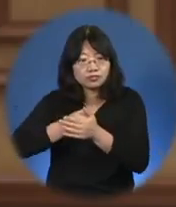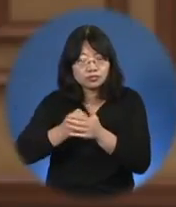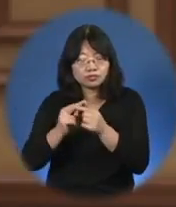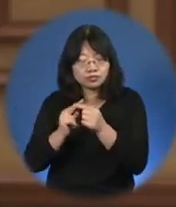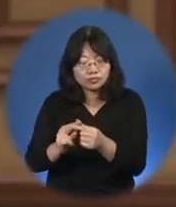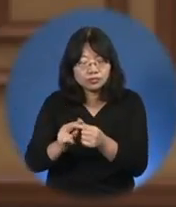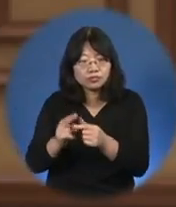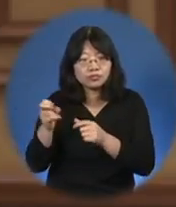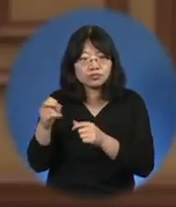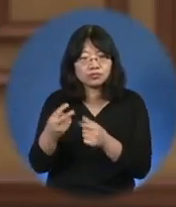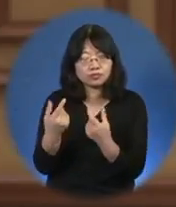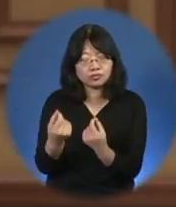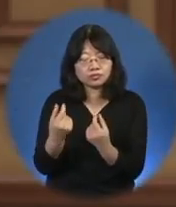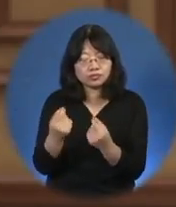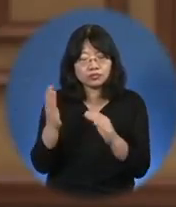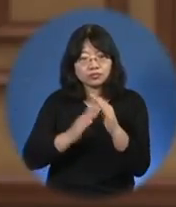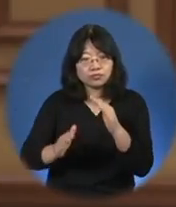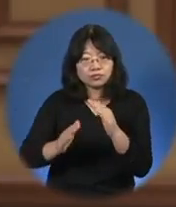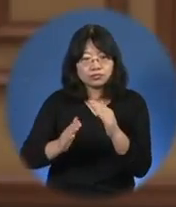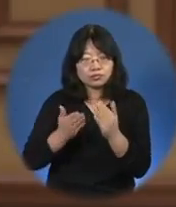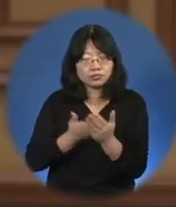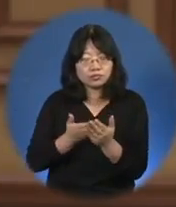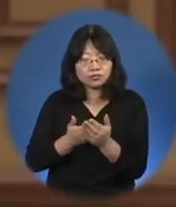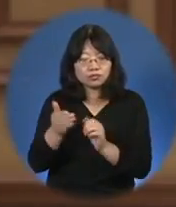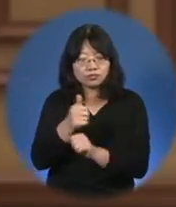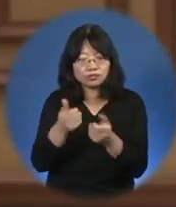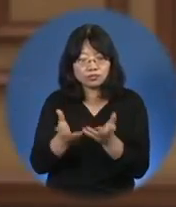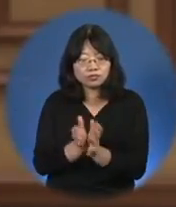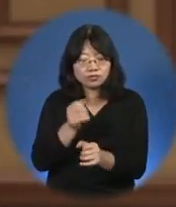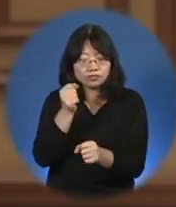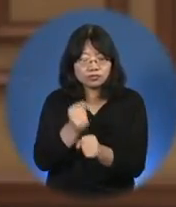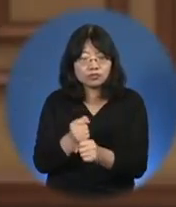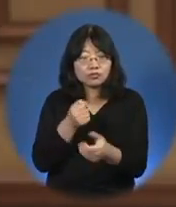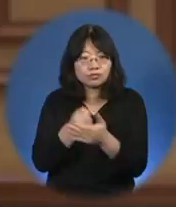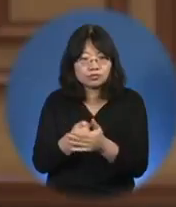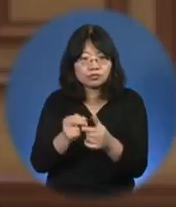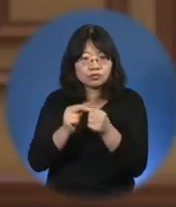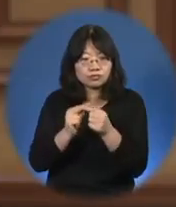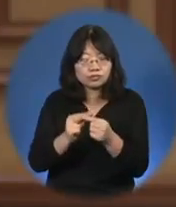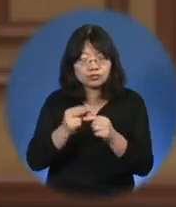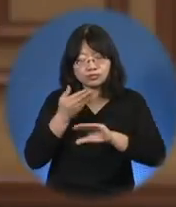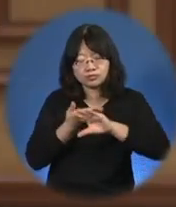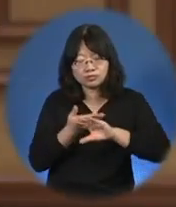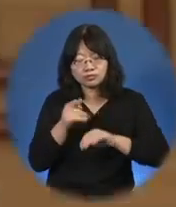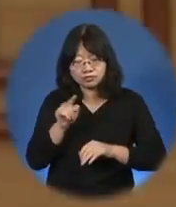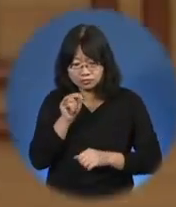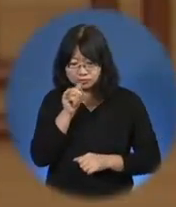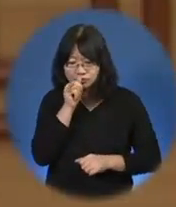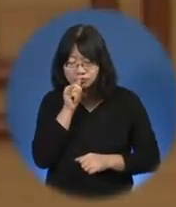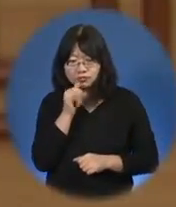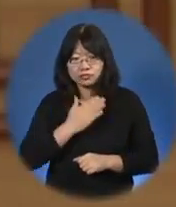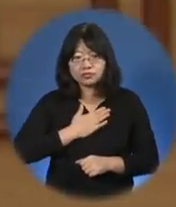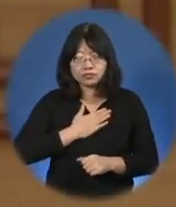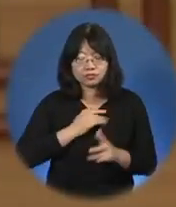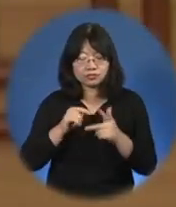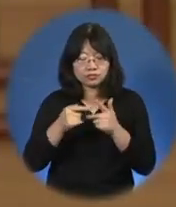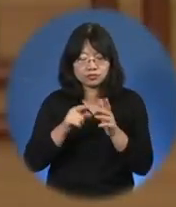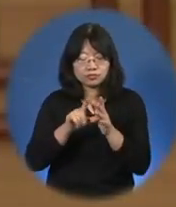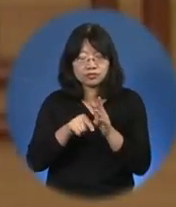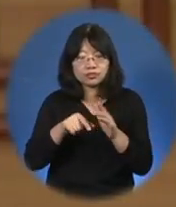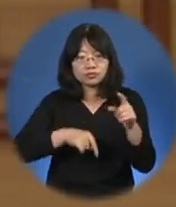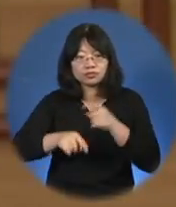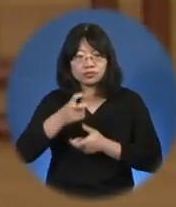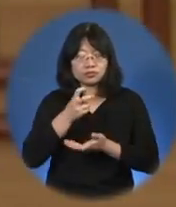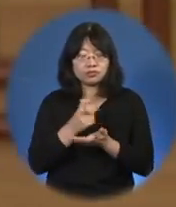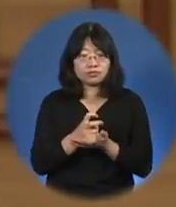것과 네. 이렇게 공론위원회를 만들어서 결정하는 것과 어떤 차이가 있을까요? 저희가 이해하기로는